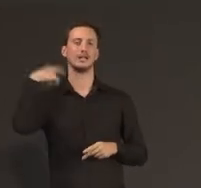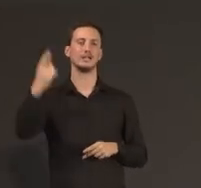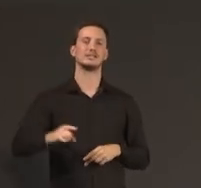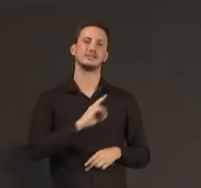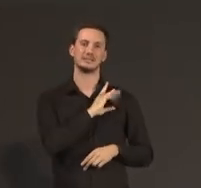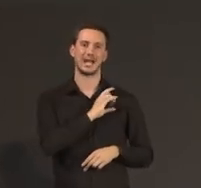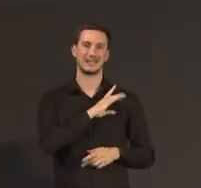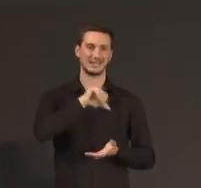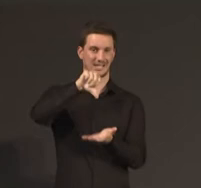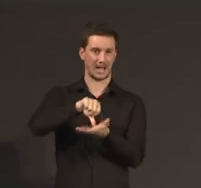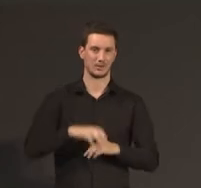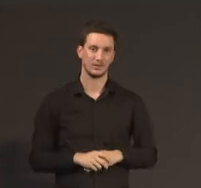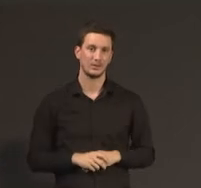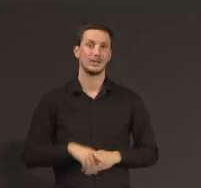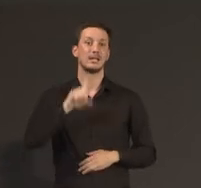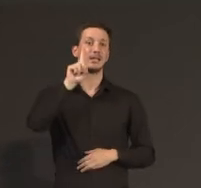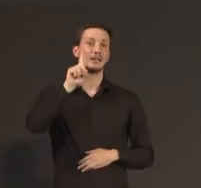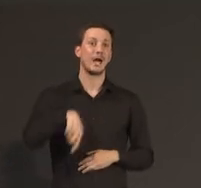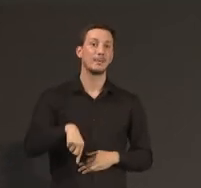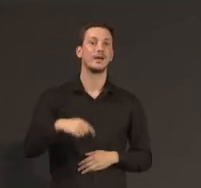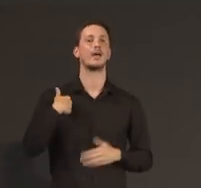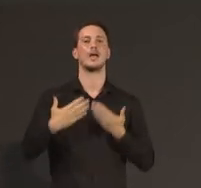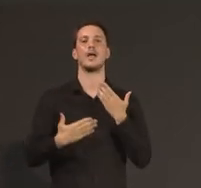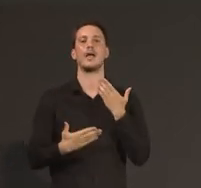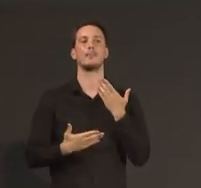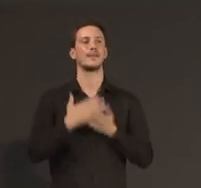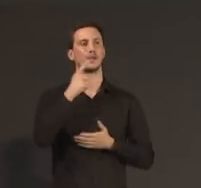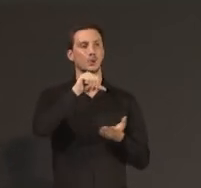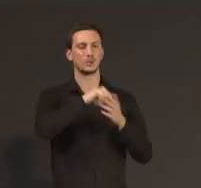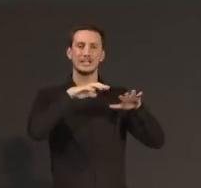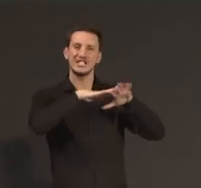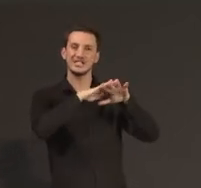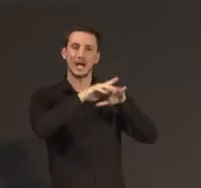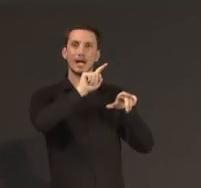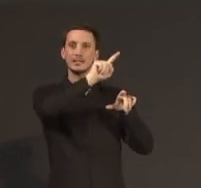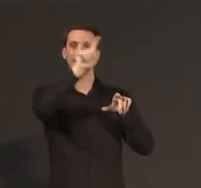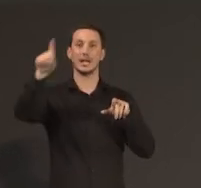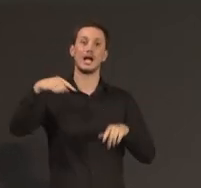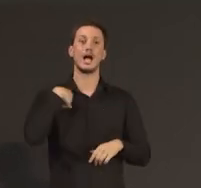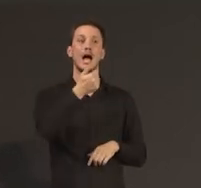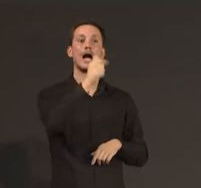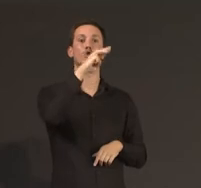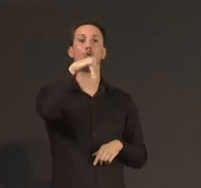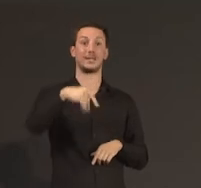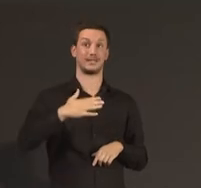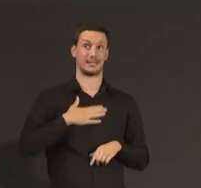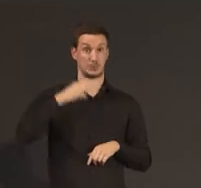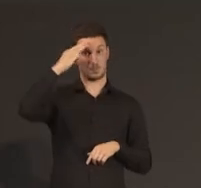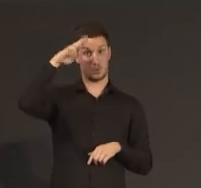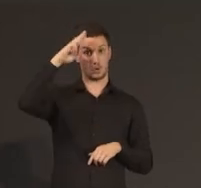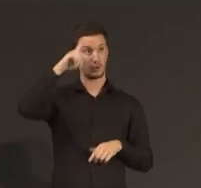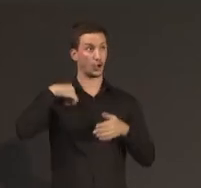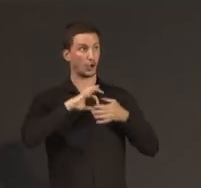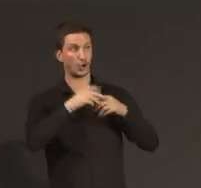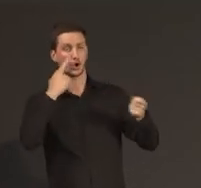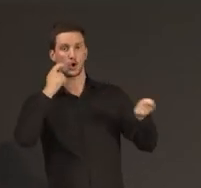Xile. I allà el que volem fer és nuclis, xarxes d'alumni UPF que estiguin coordinats,